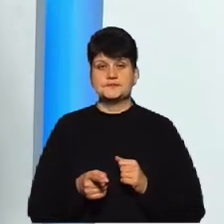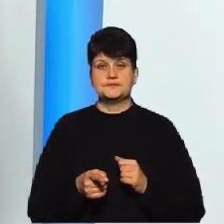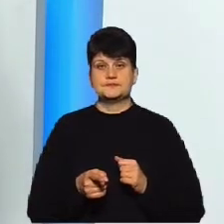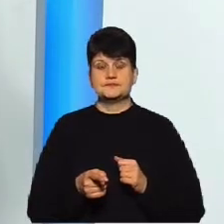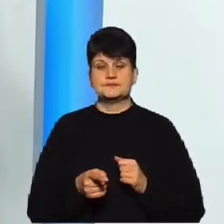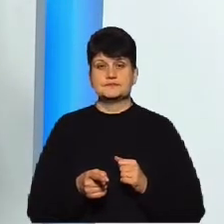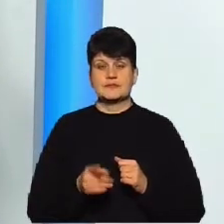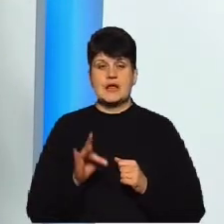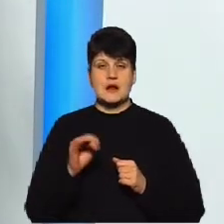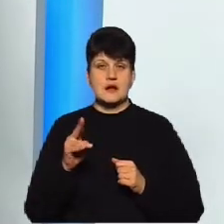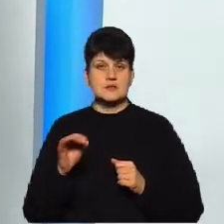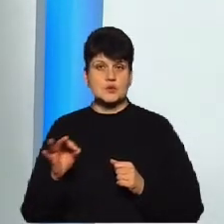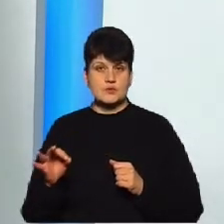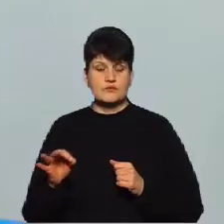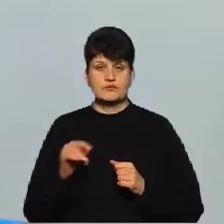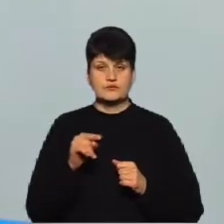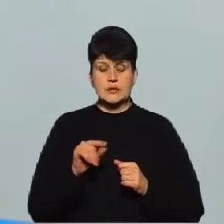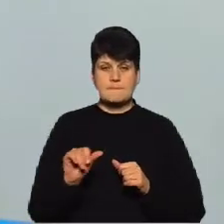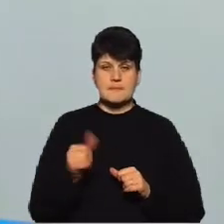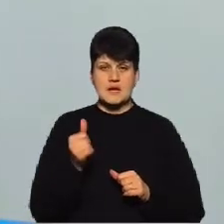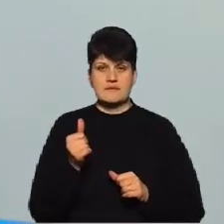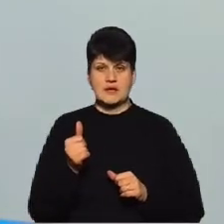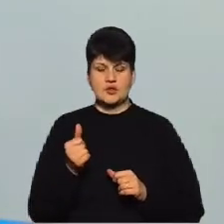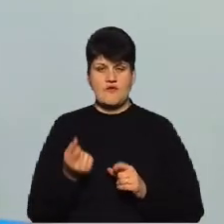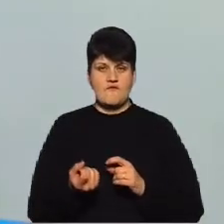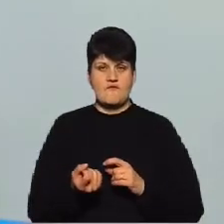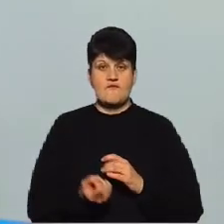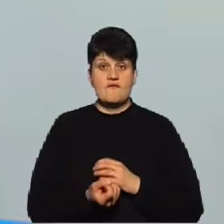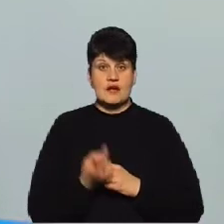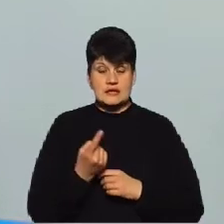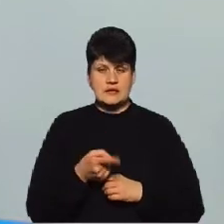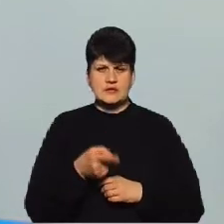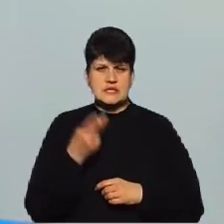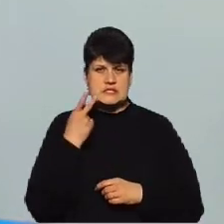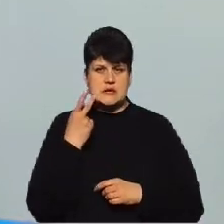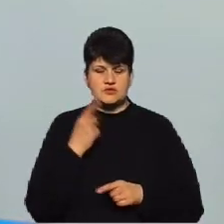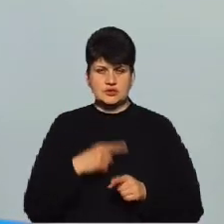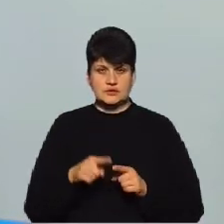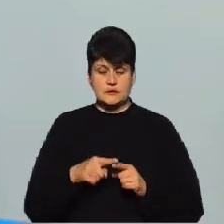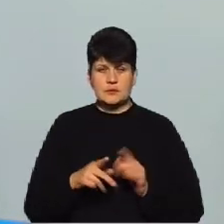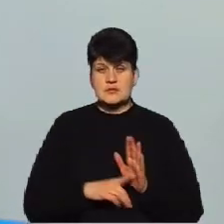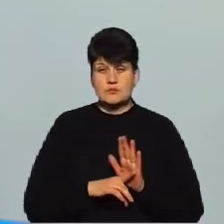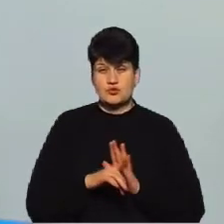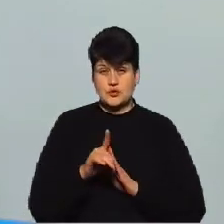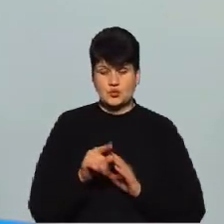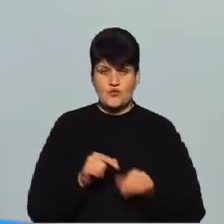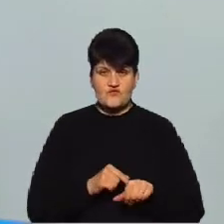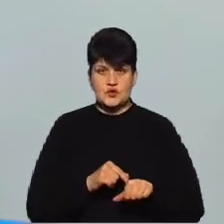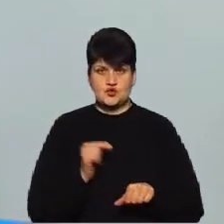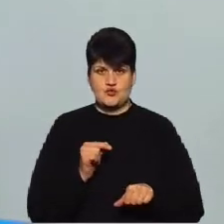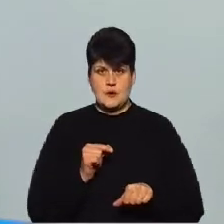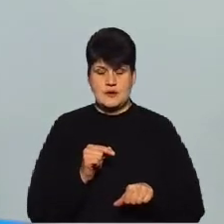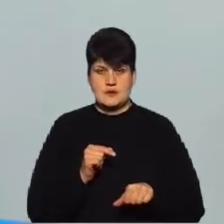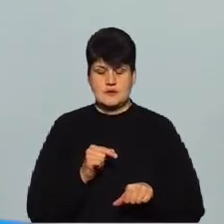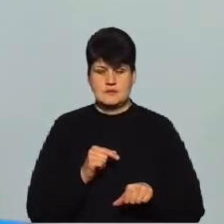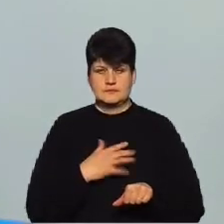раціо, тому що вони первинно раніше виникли, і вони завжди швидше. Тобто ми спочатку відчуваємо якусь емоцію, а